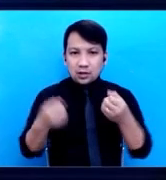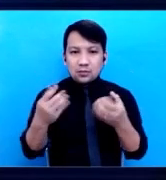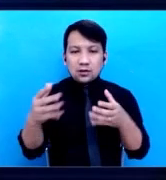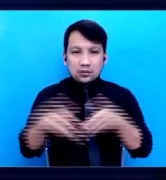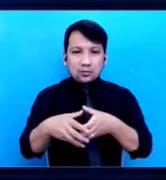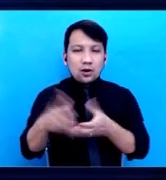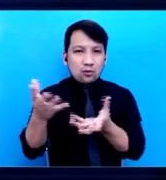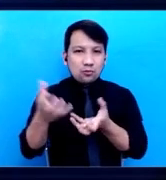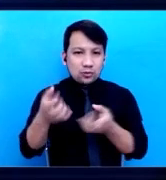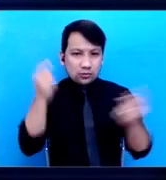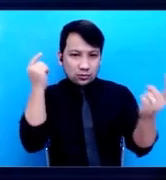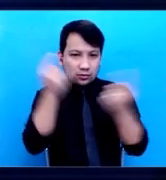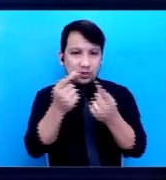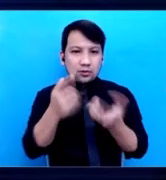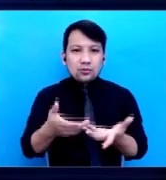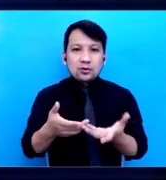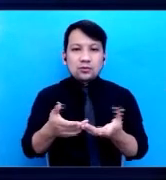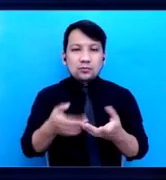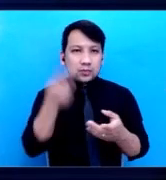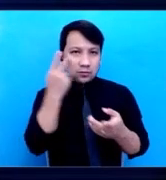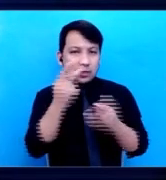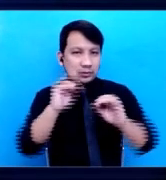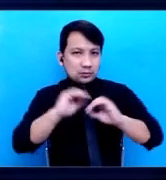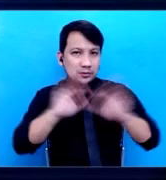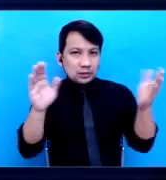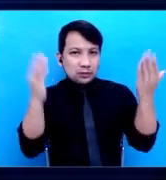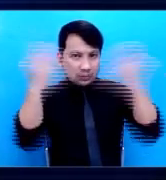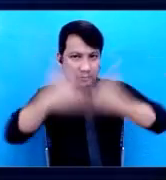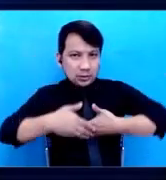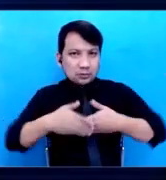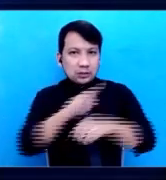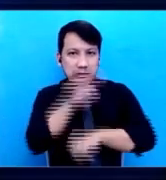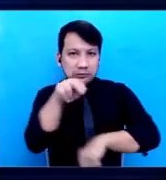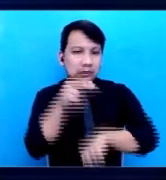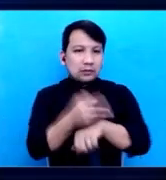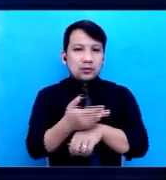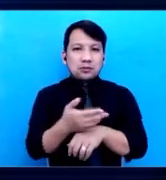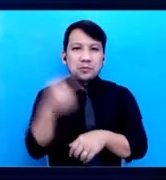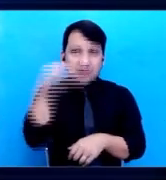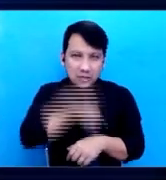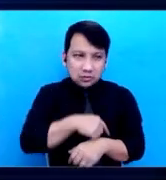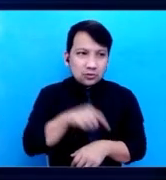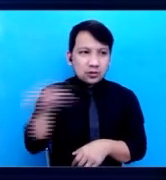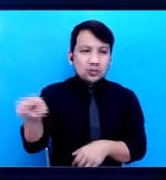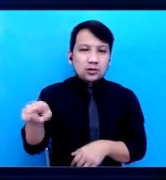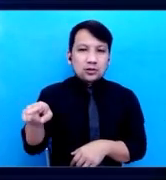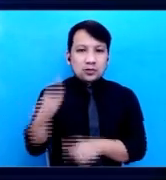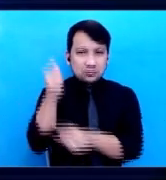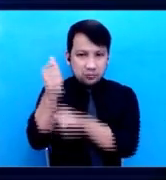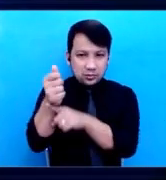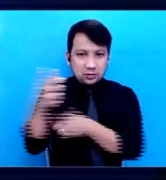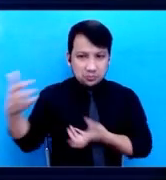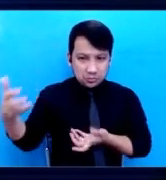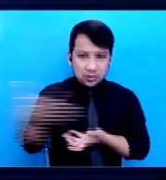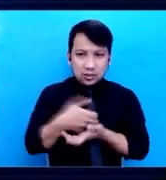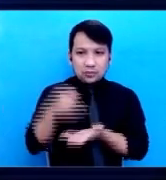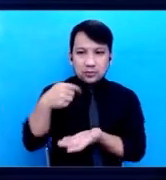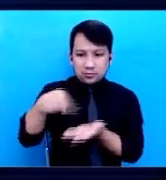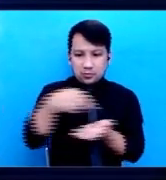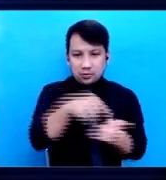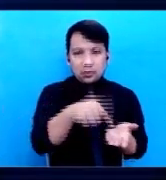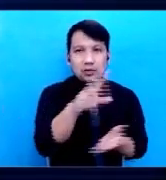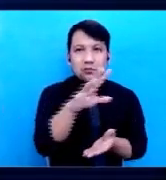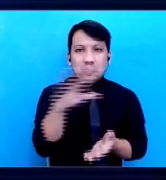gusto nila, ang makatagpo ng liwanag sa nagdidilim na nasyon. Kasinungalingan din daw ang akusasyong hinakot at binayaran sila ng